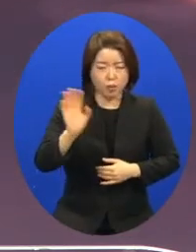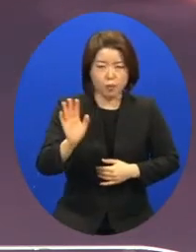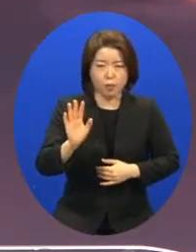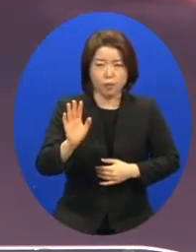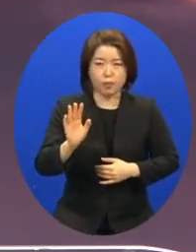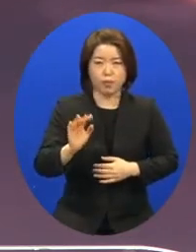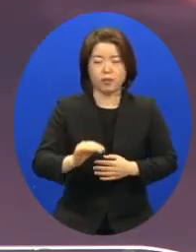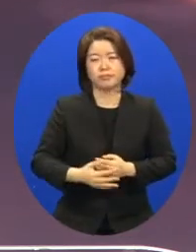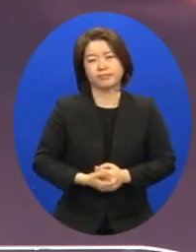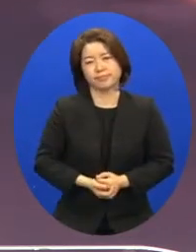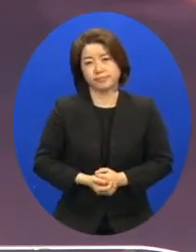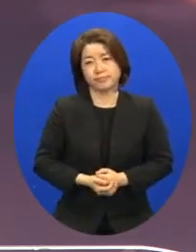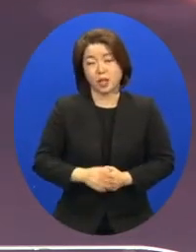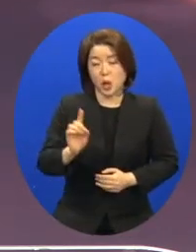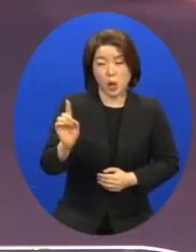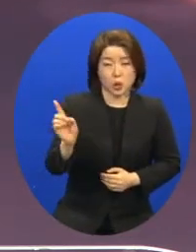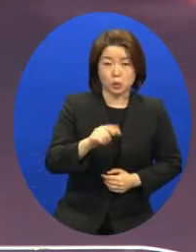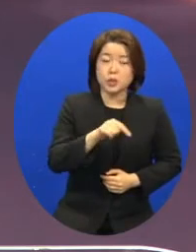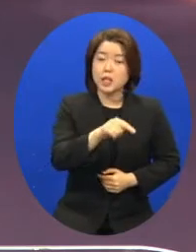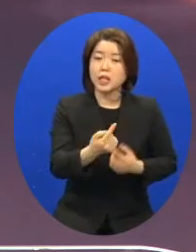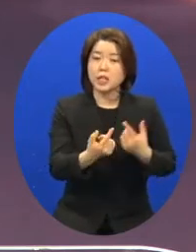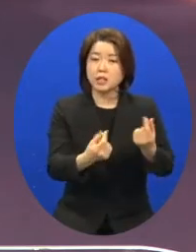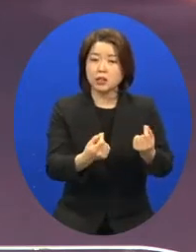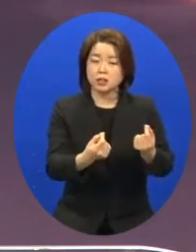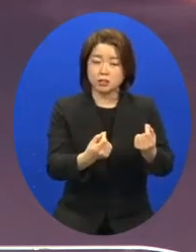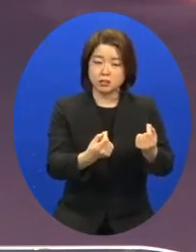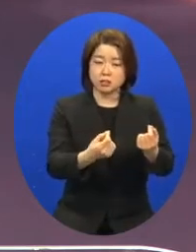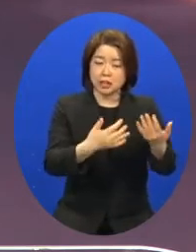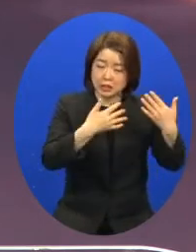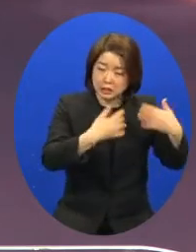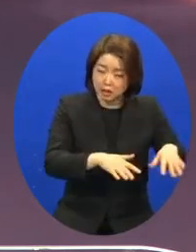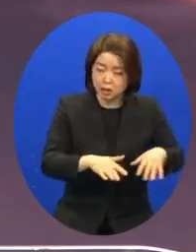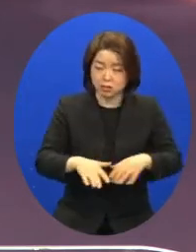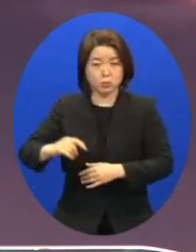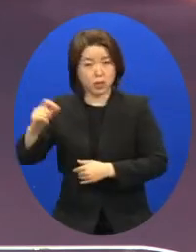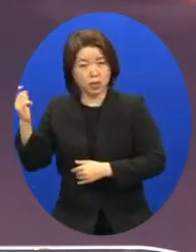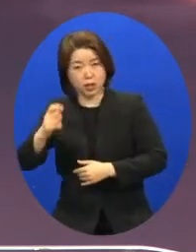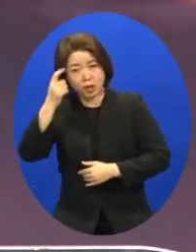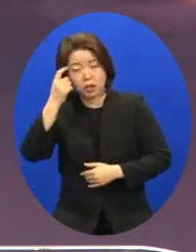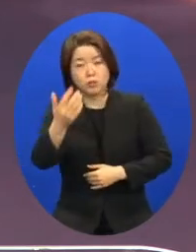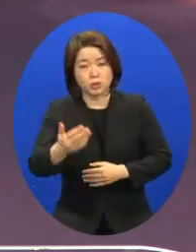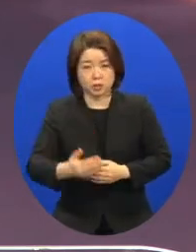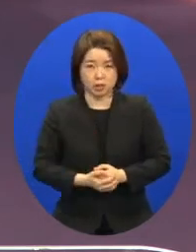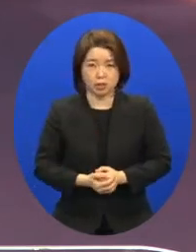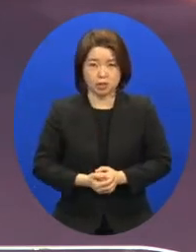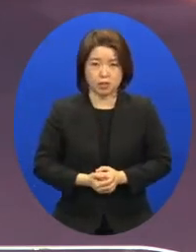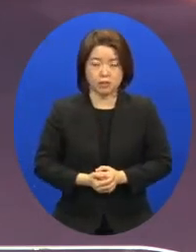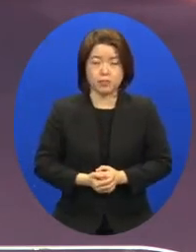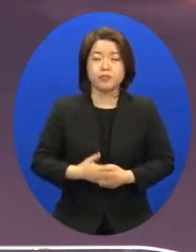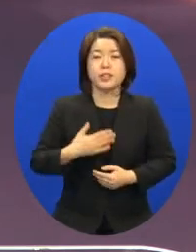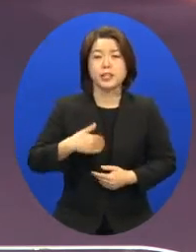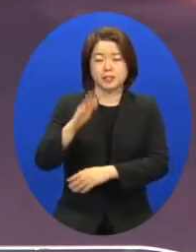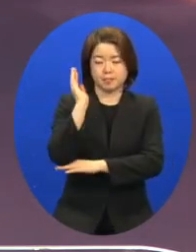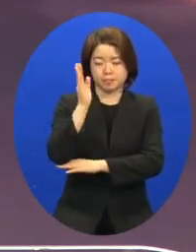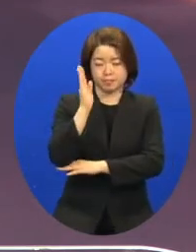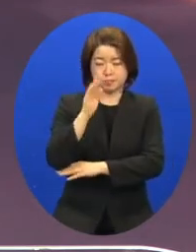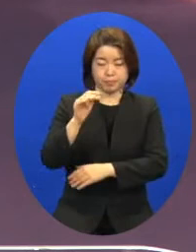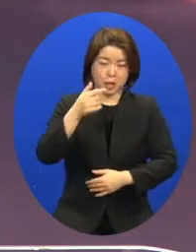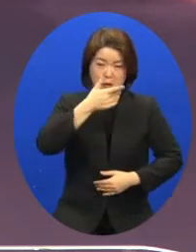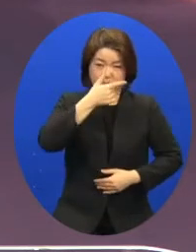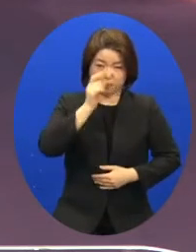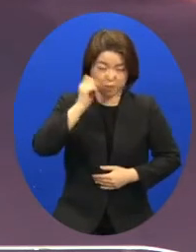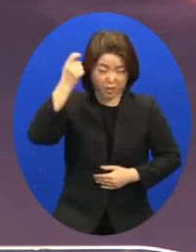없어요. 도대체 그건 약한 겁니까? 강한 겁니까? 제가 설교의 열등감으로